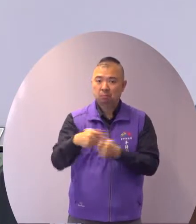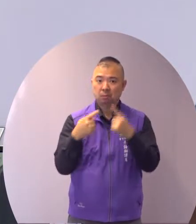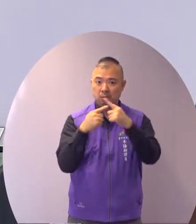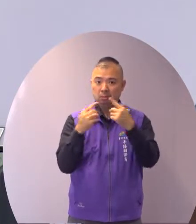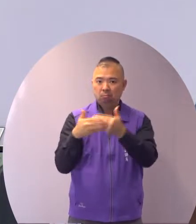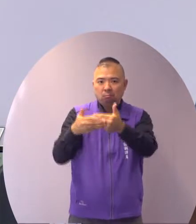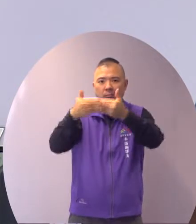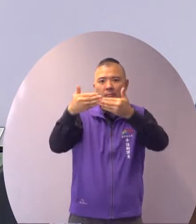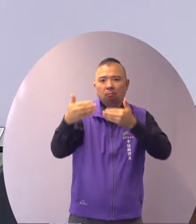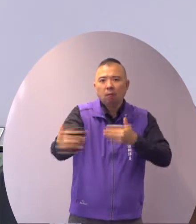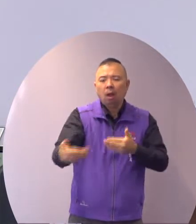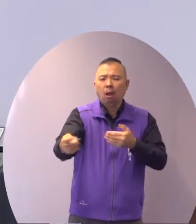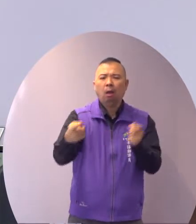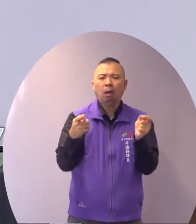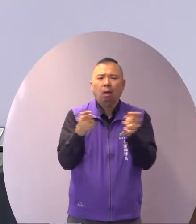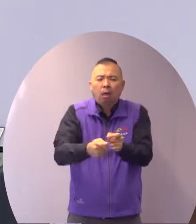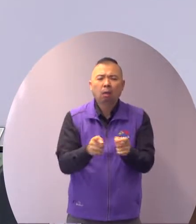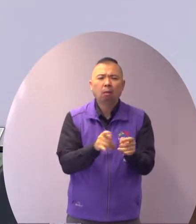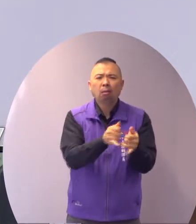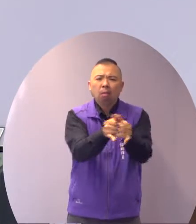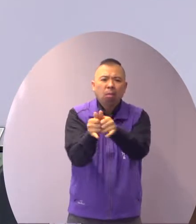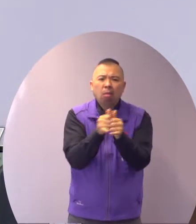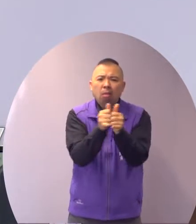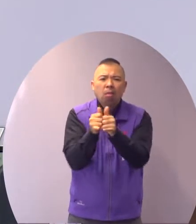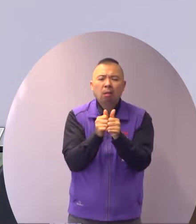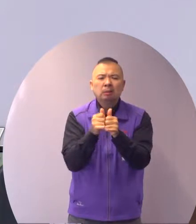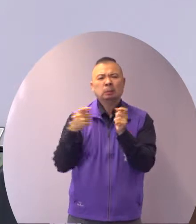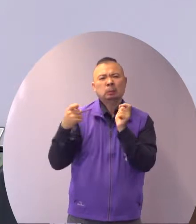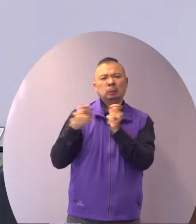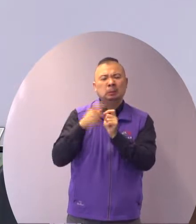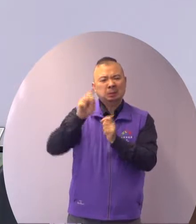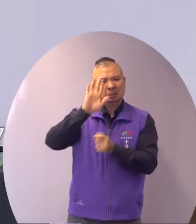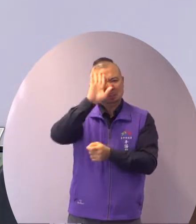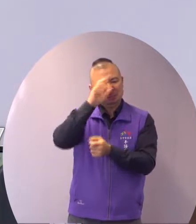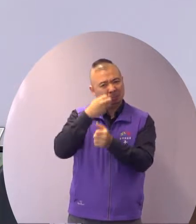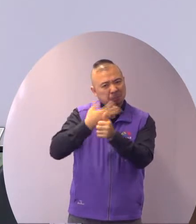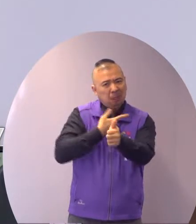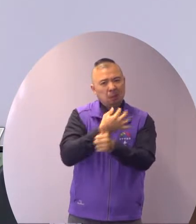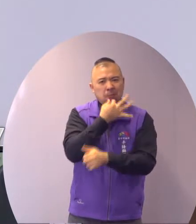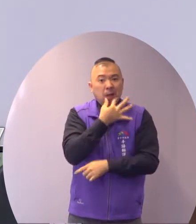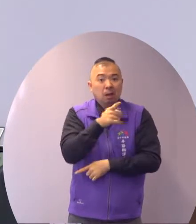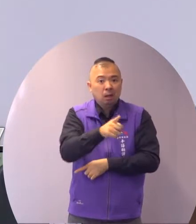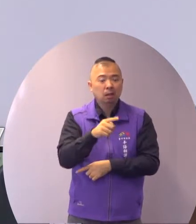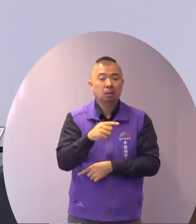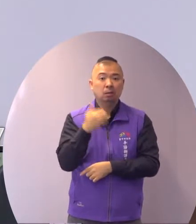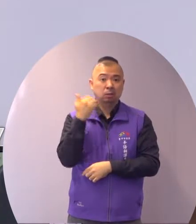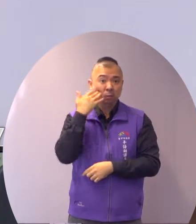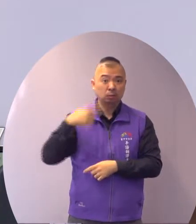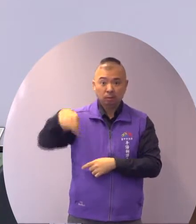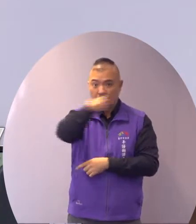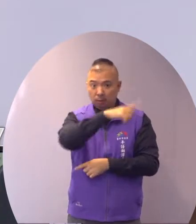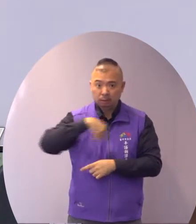离哈，不要大家共处哈，大家共处一室，一定务必要做